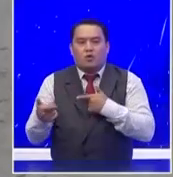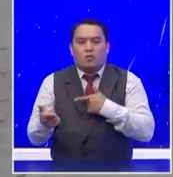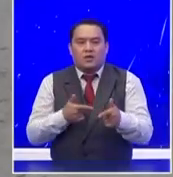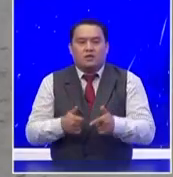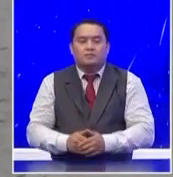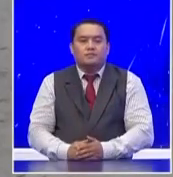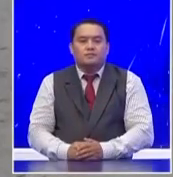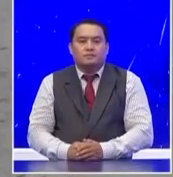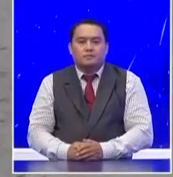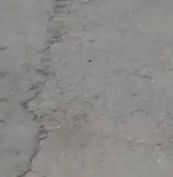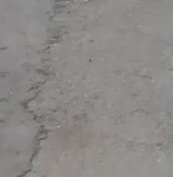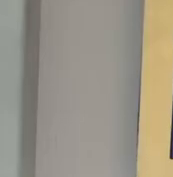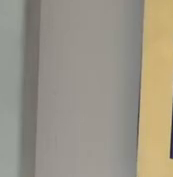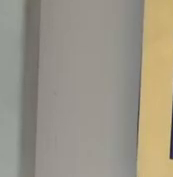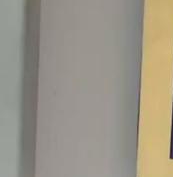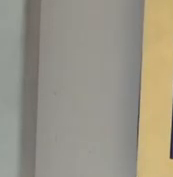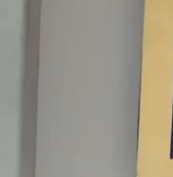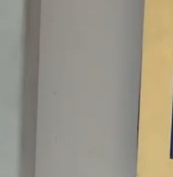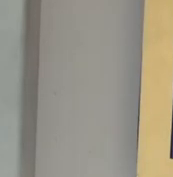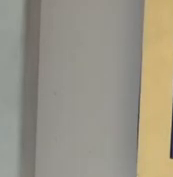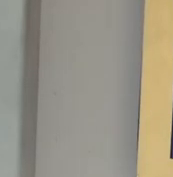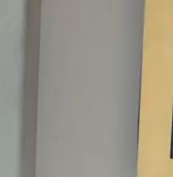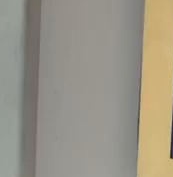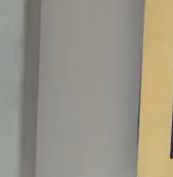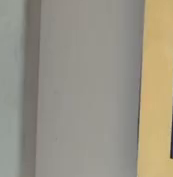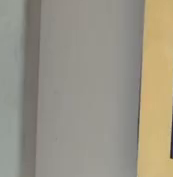Евгения Присяжная, Нурбек Журанбаев, телеканал ЖТСУ.